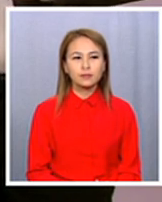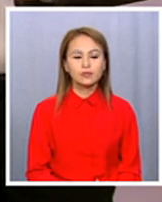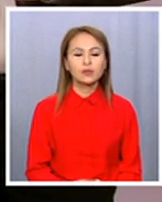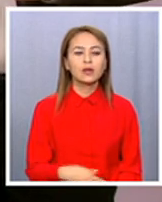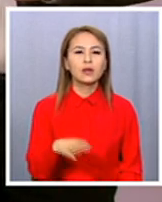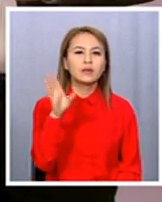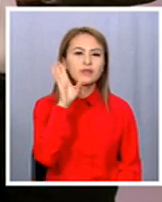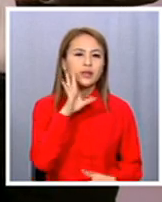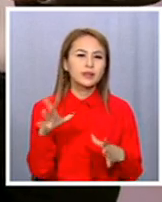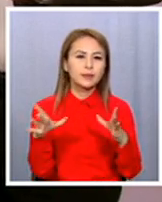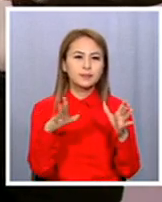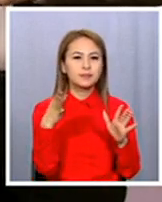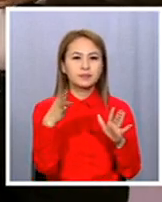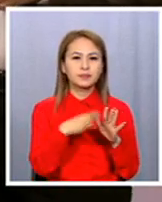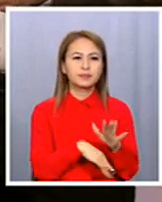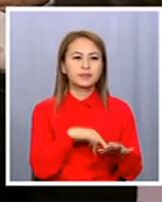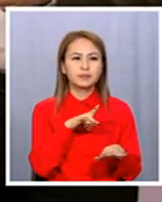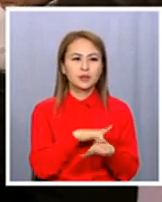бақасыз болмас.